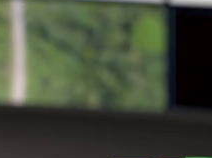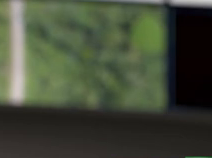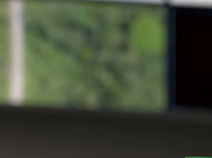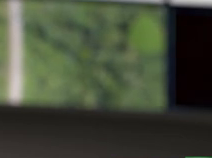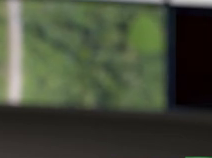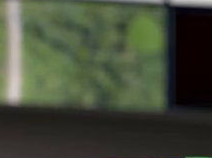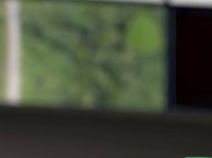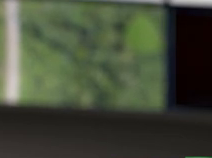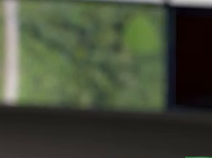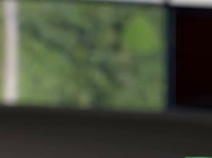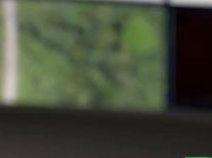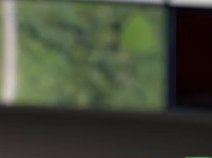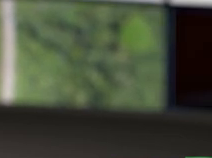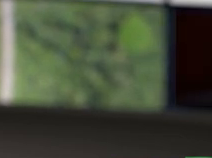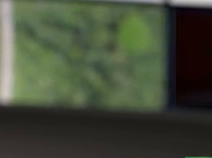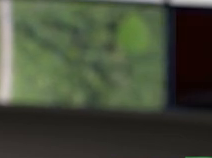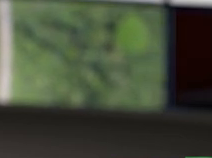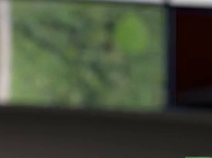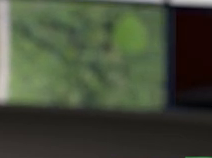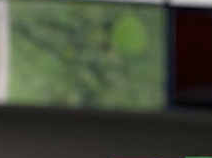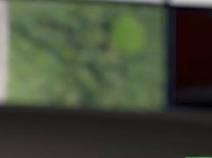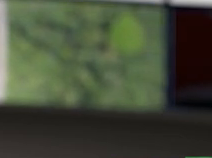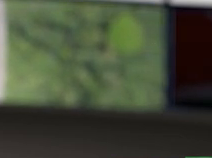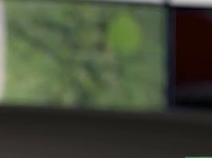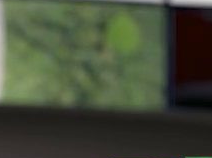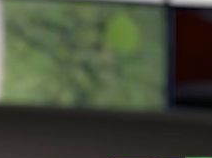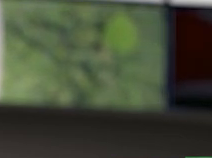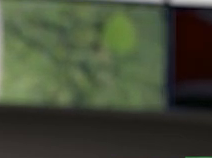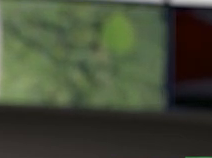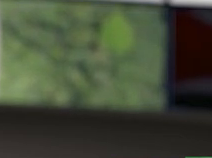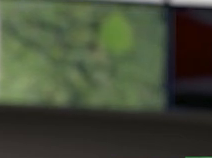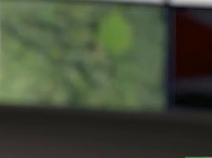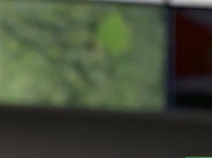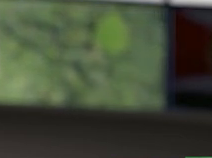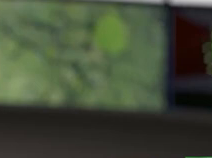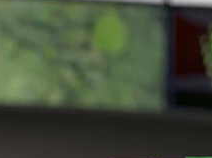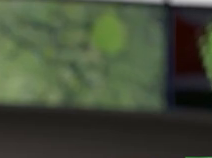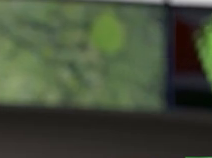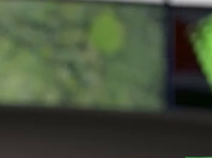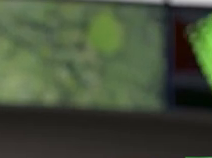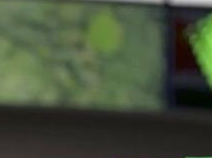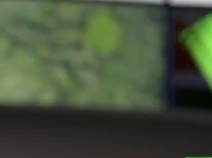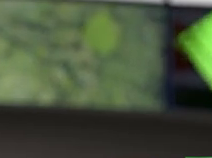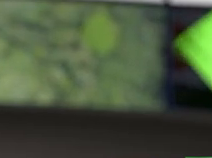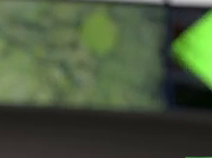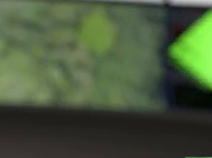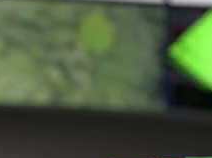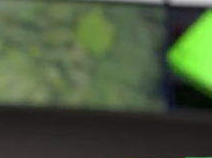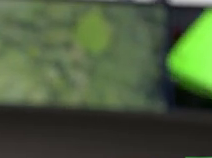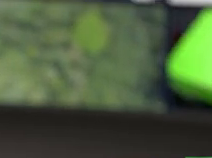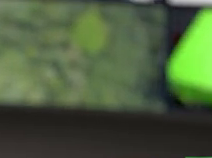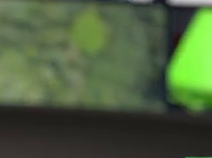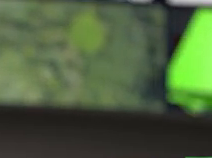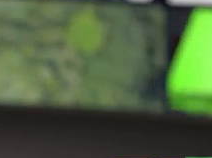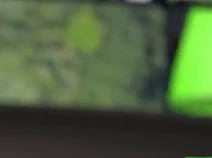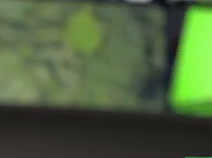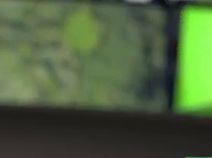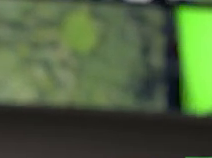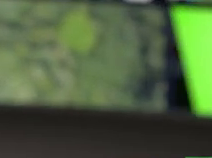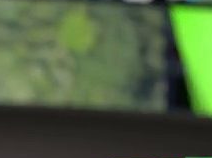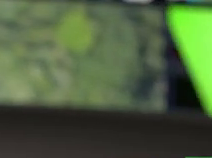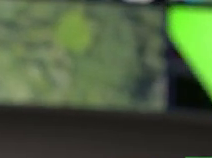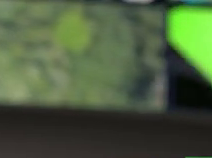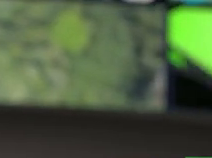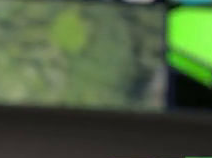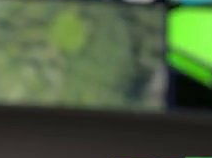Dat de vliegtuig van de Surinaamse luchtvaartmaatschappij aan de ketting was gelegd, komt omdat er een betalingsachterstand was. Die achterstand